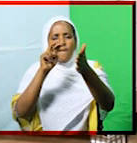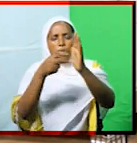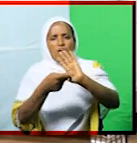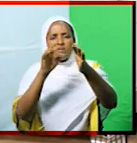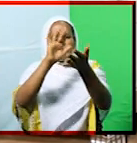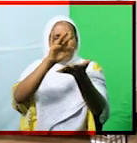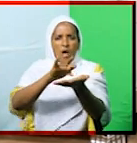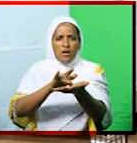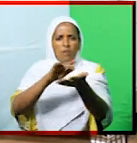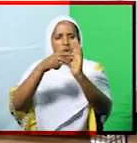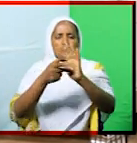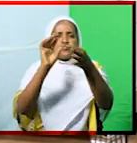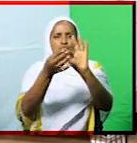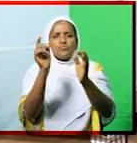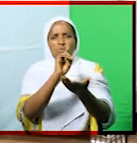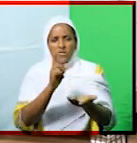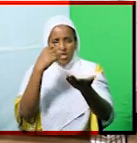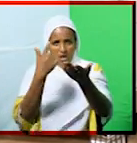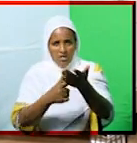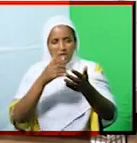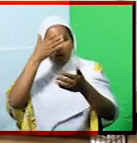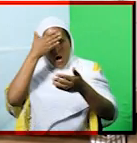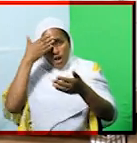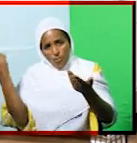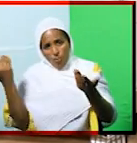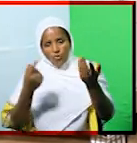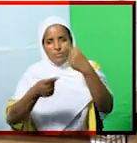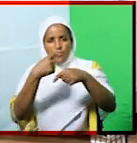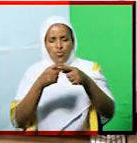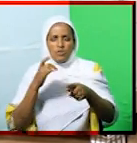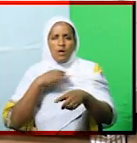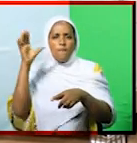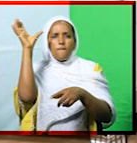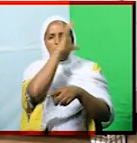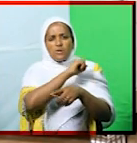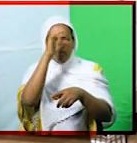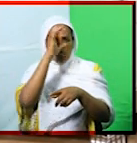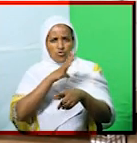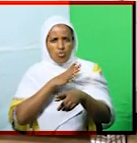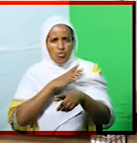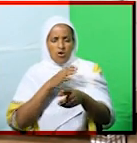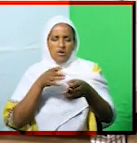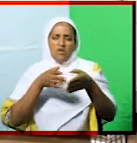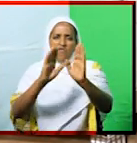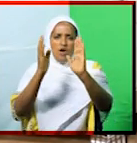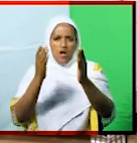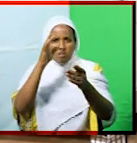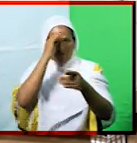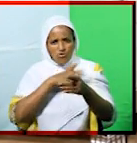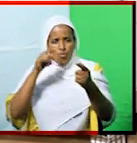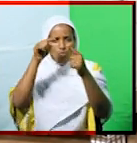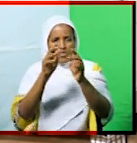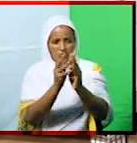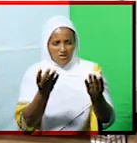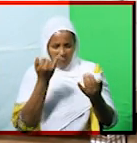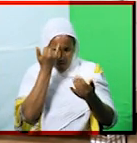ይናገራል። ስለዚህ በአባቱ ቀኝ ሪና ስልጣን ተዋህዶ ተመለኮት አንድነት ማለት ነው። እግዚአብሔር ካልሆነ በቀር በእግዚአብሔር